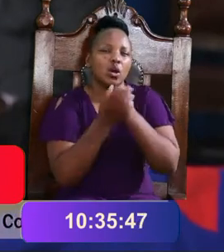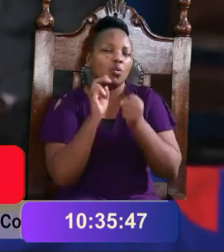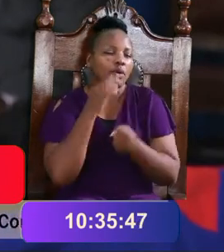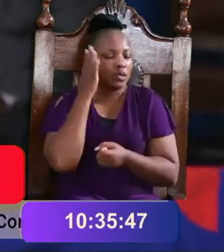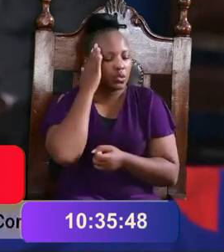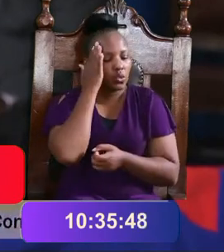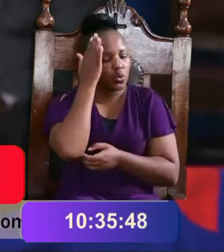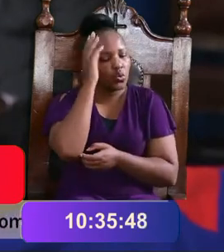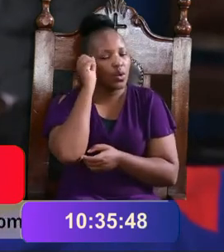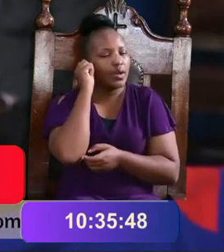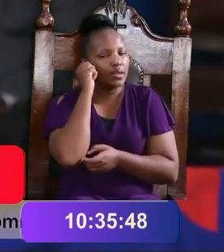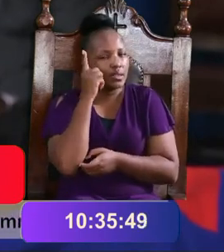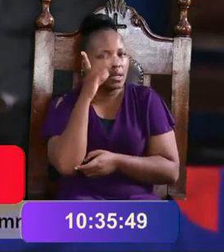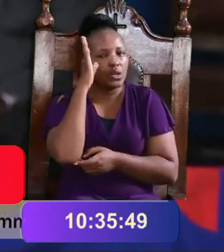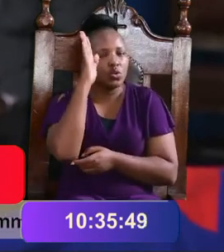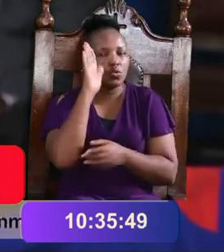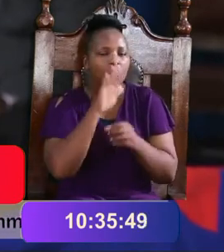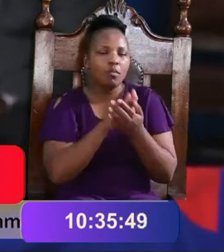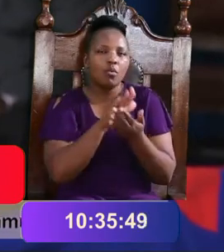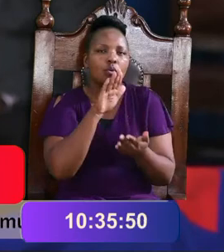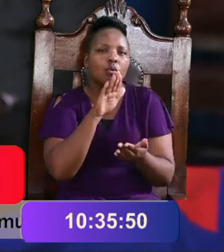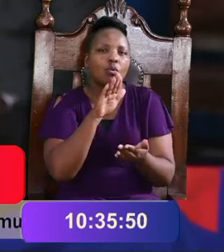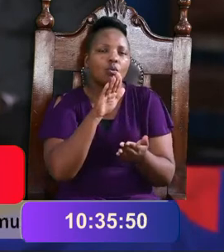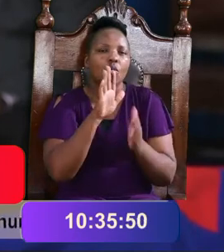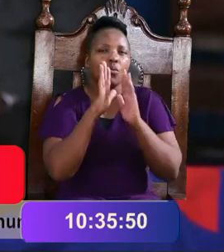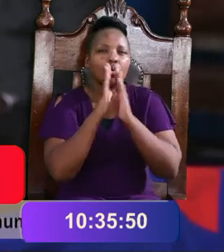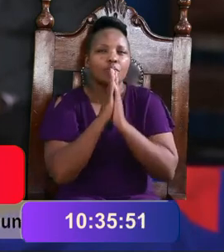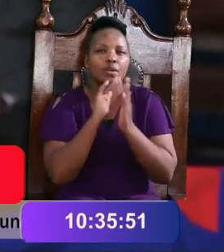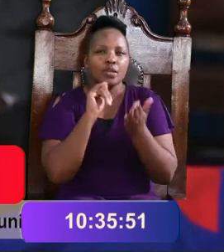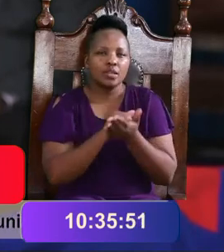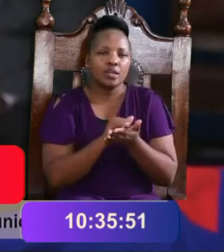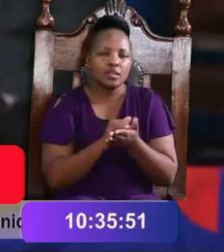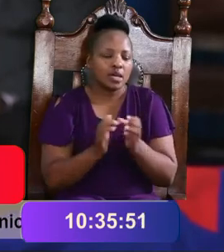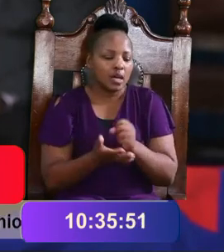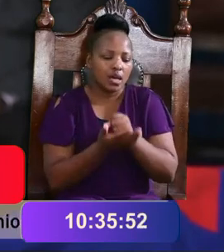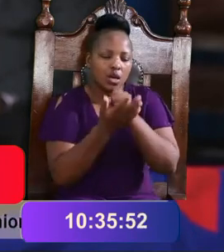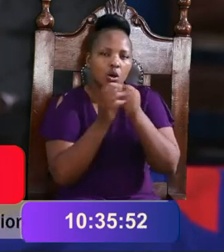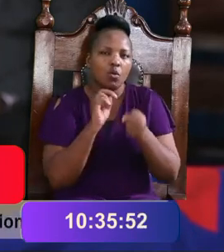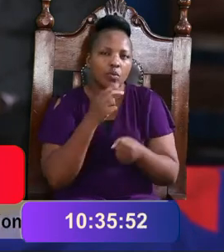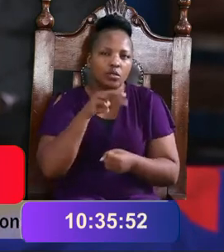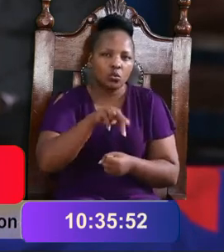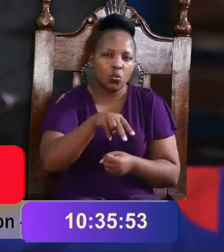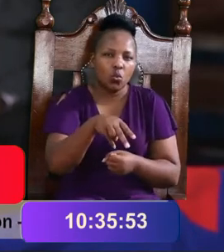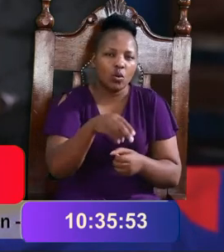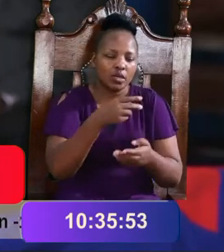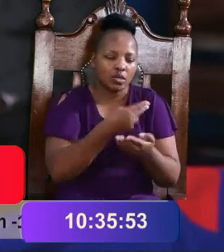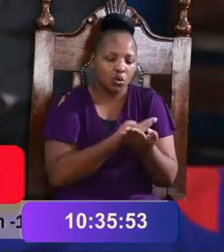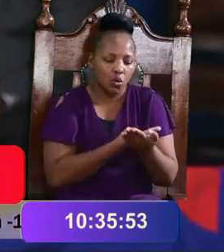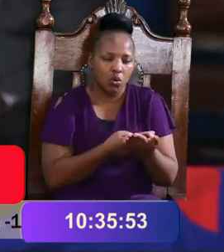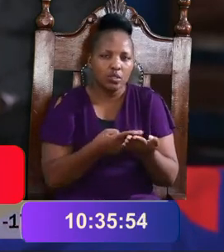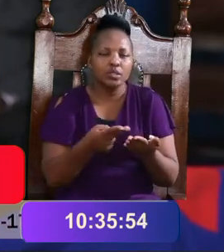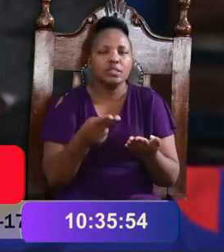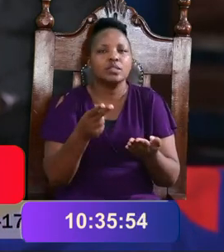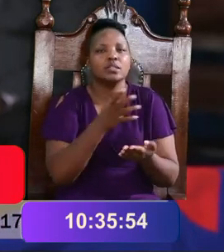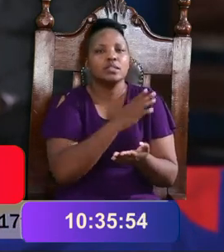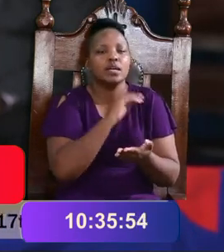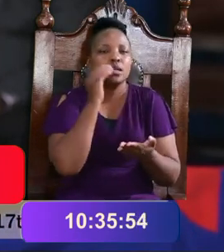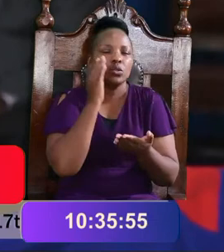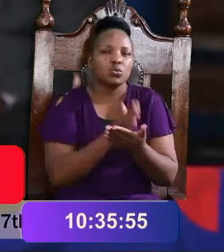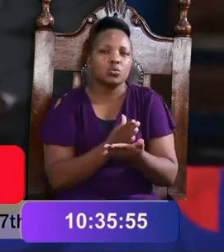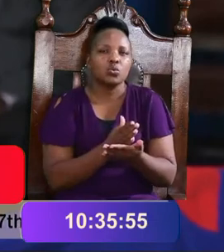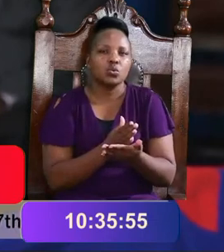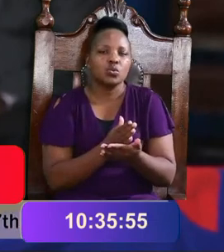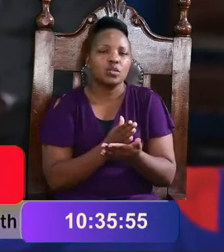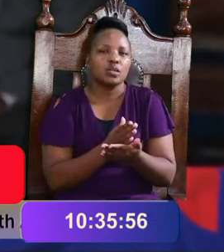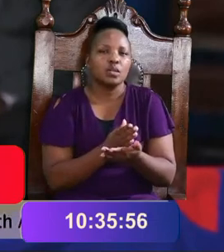na kukufahamu vizuri mfalme. Tunaomba kwamba ukatusaidia kutembea katika utakatifu na uadilifu